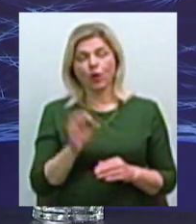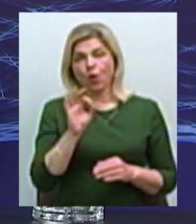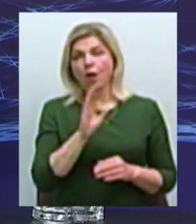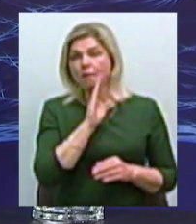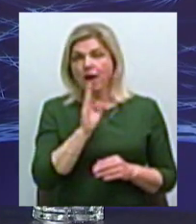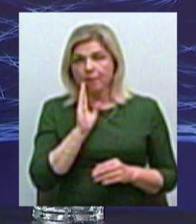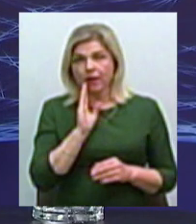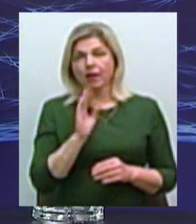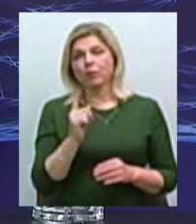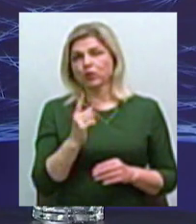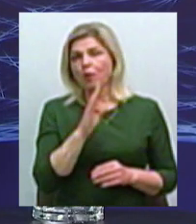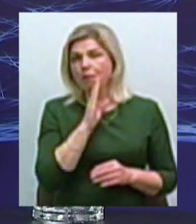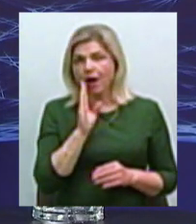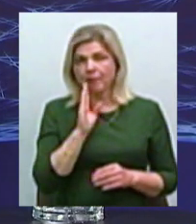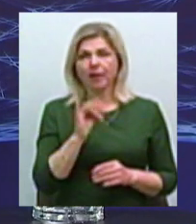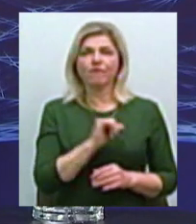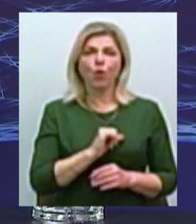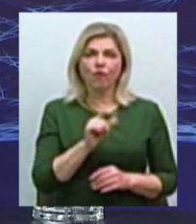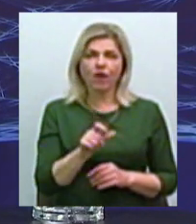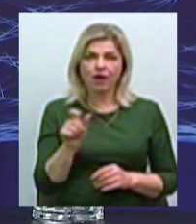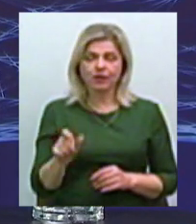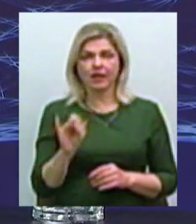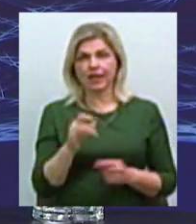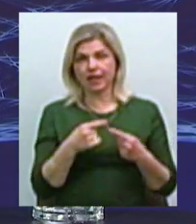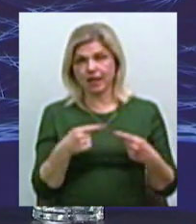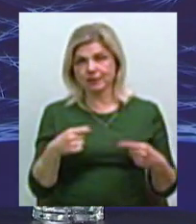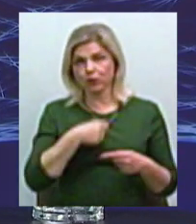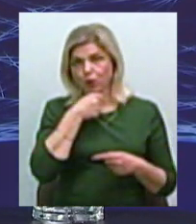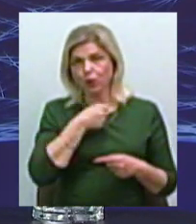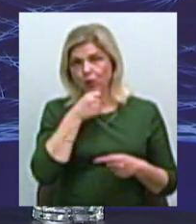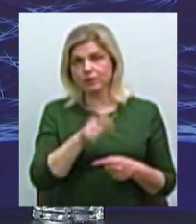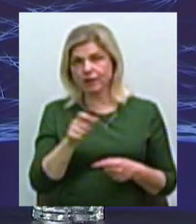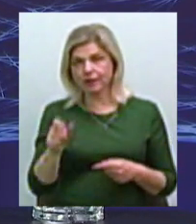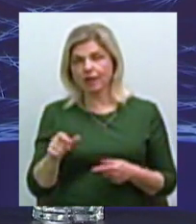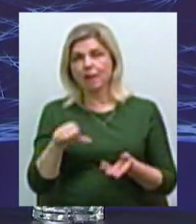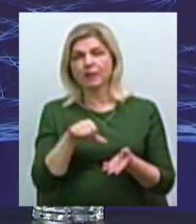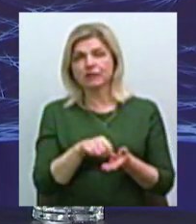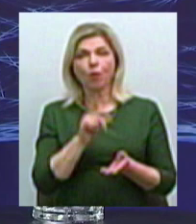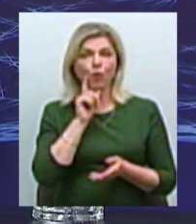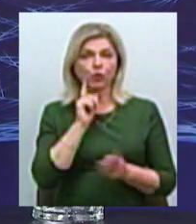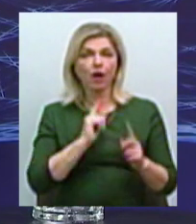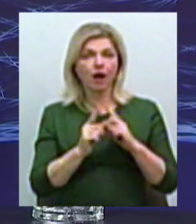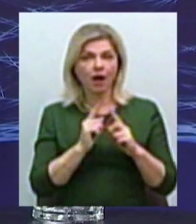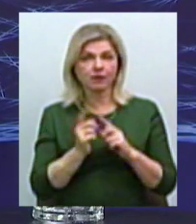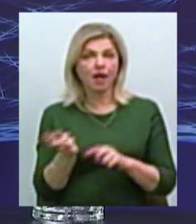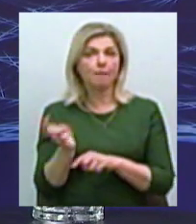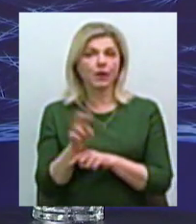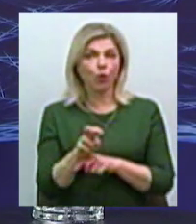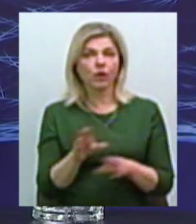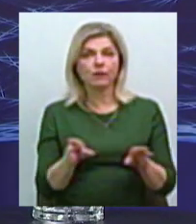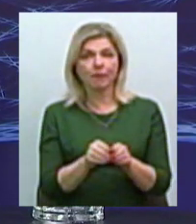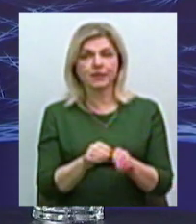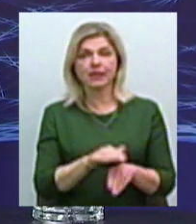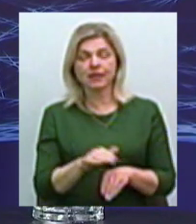бо були і мами, були і вихователі, були і різні дорослі, і від представники молодіжної ради. Вони приходили з дітьми, навчалися. Ну,